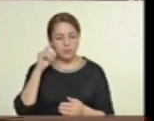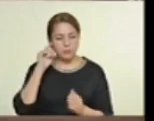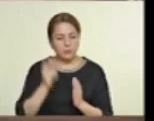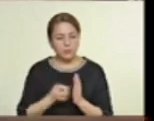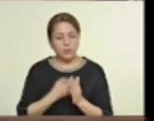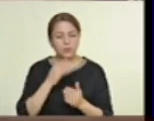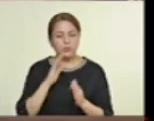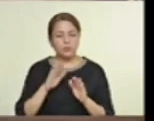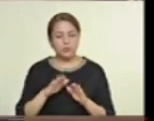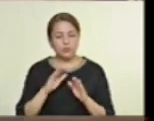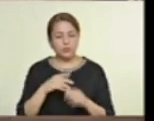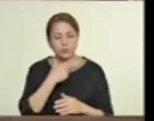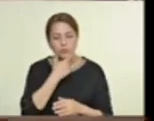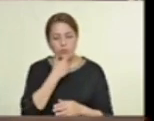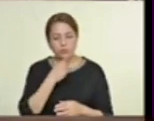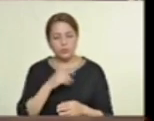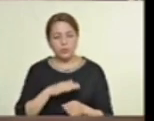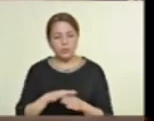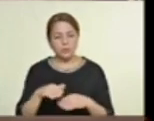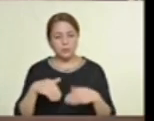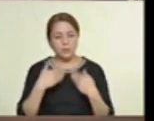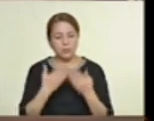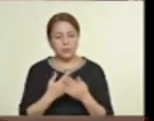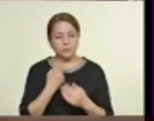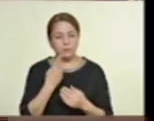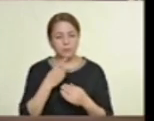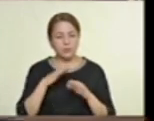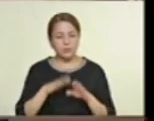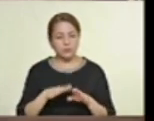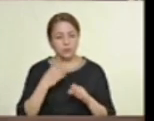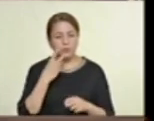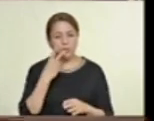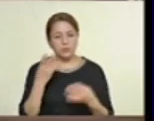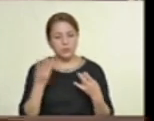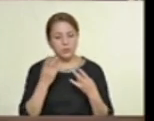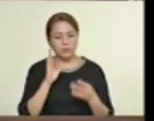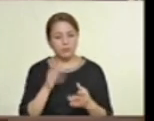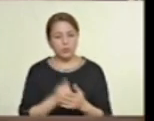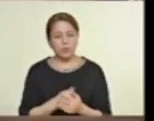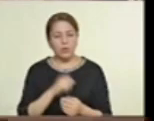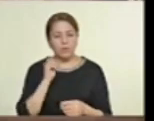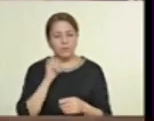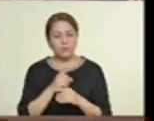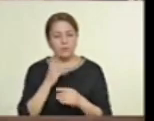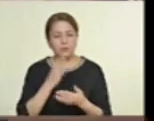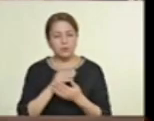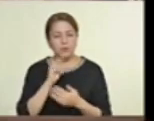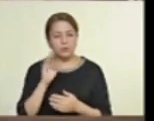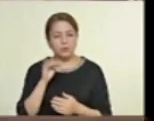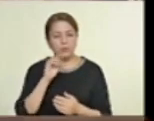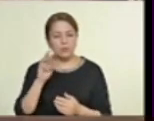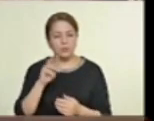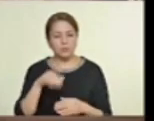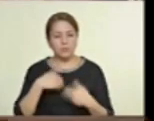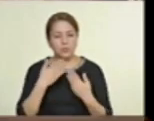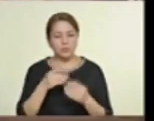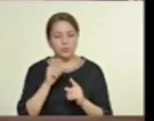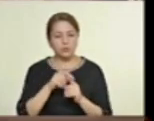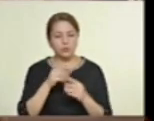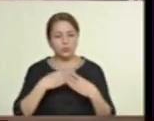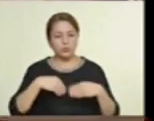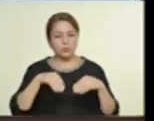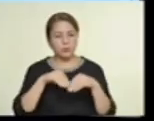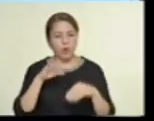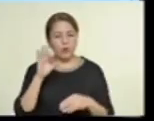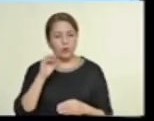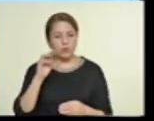qilib ko'rsatib o'tilgan. Bitta o'ringa e'tibor qaratishingiz kerak bo'ladi. Vazifadosh ko'makchilar quyidagi so'z turkumlaridan,